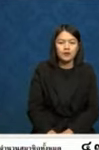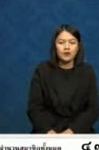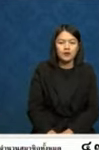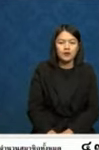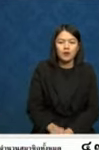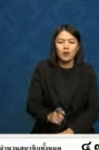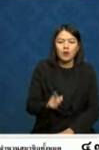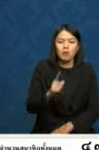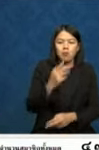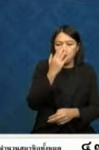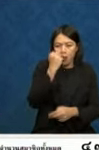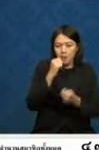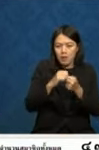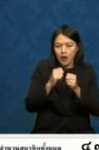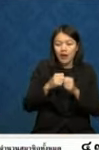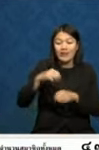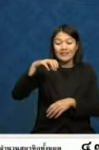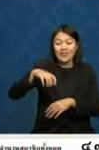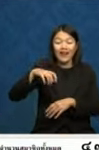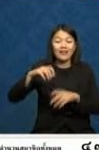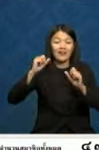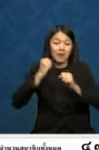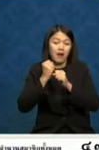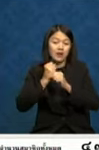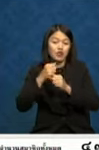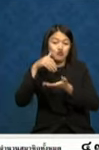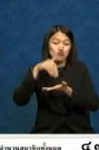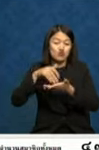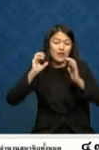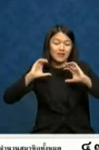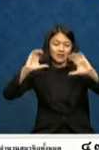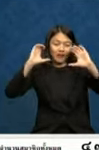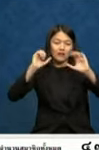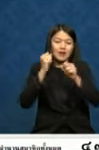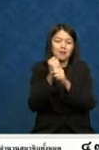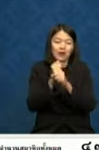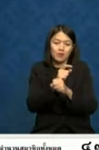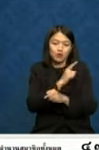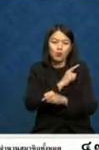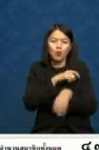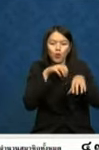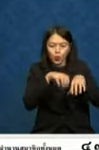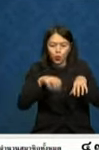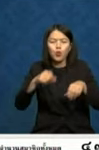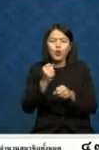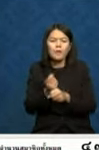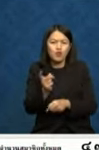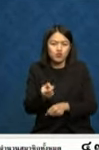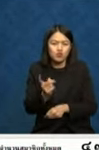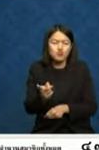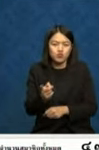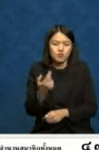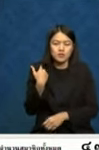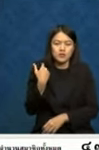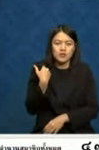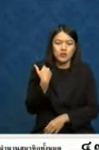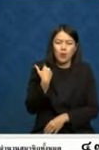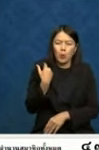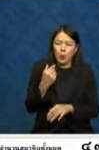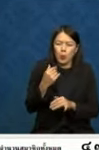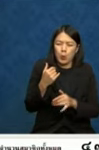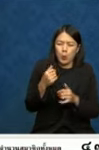ะครับคือสารกลางเนี่ยเป็นศูนย์ราชการนะครับที่มีหน่วยงานเดิมปฏิบัติงานเดิมอยู่แล้วอย่างหนาแ